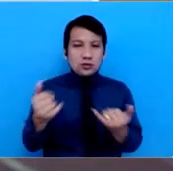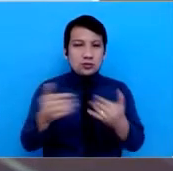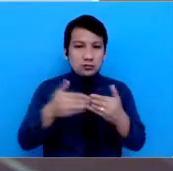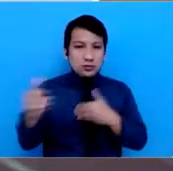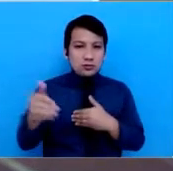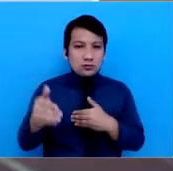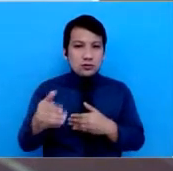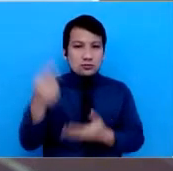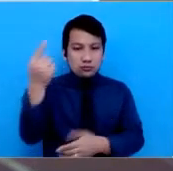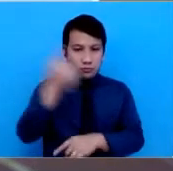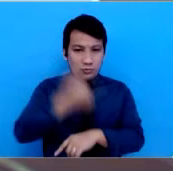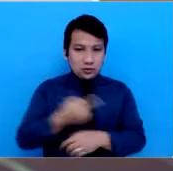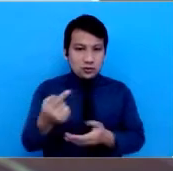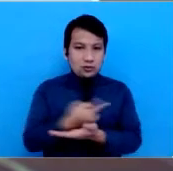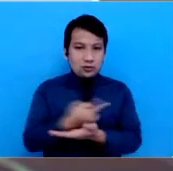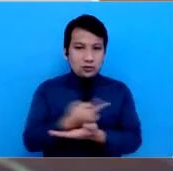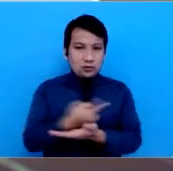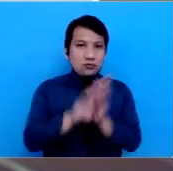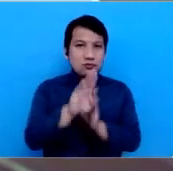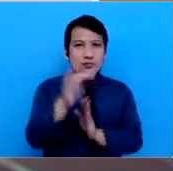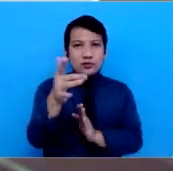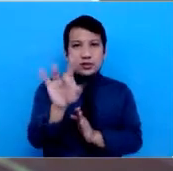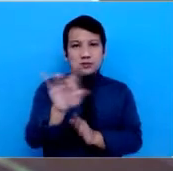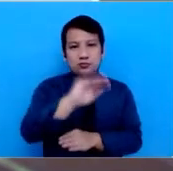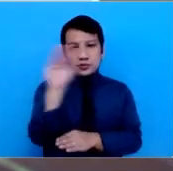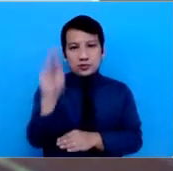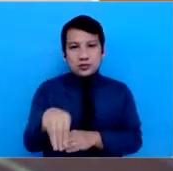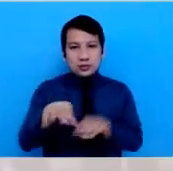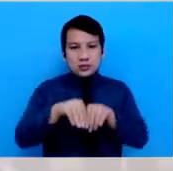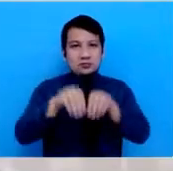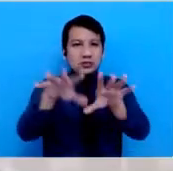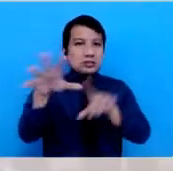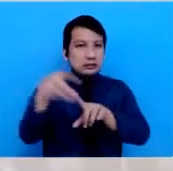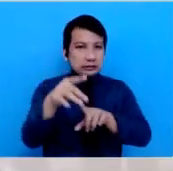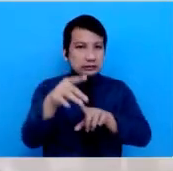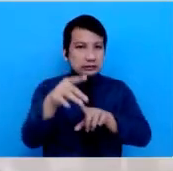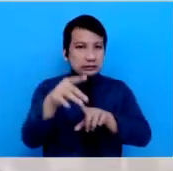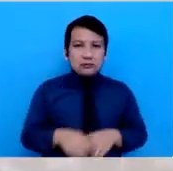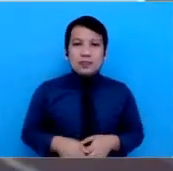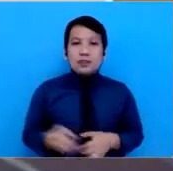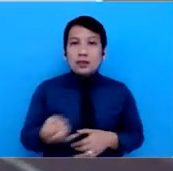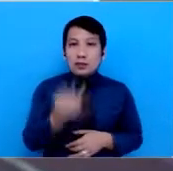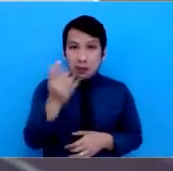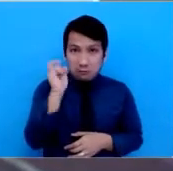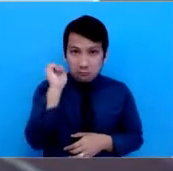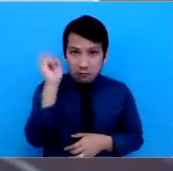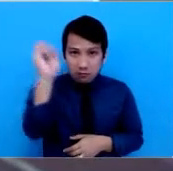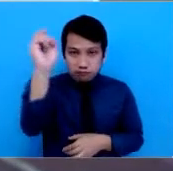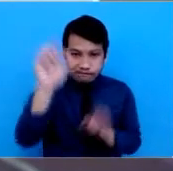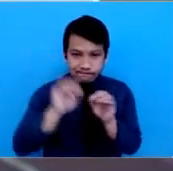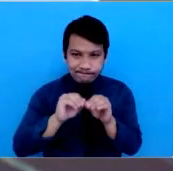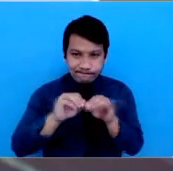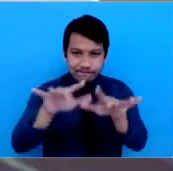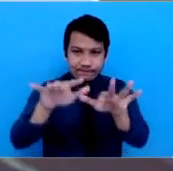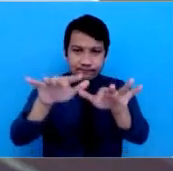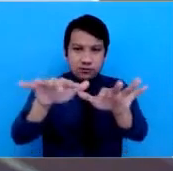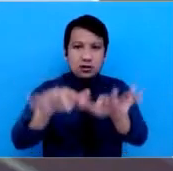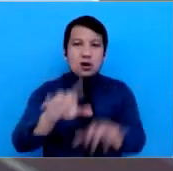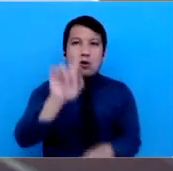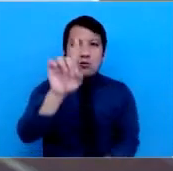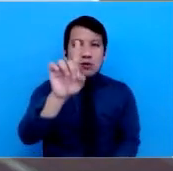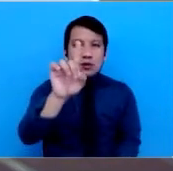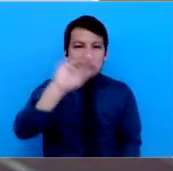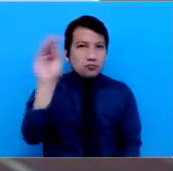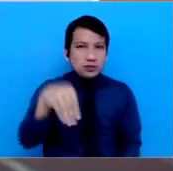isang araw, sumipa ito sa 28%. Habang ang reproduction number o bilis ng hawaan, halos 1% din ang